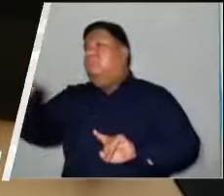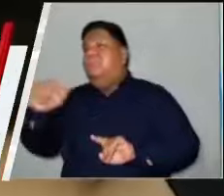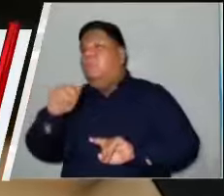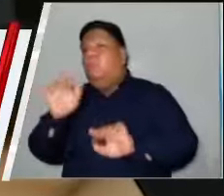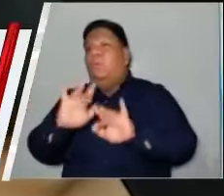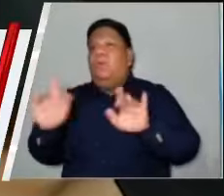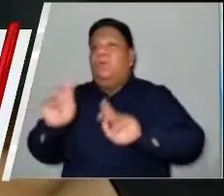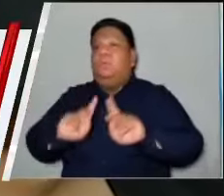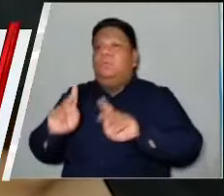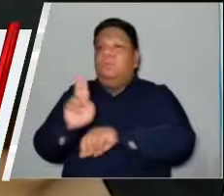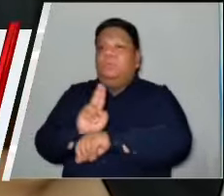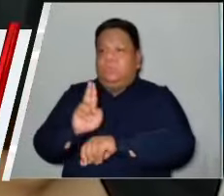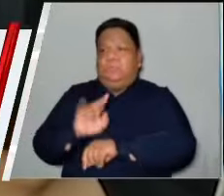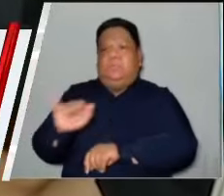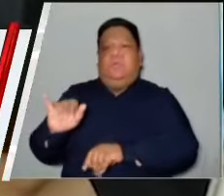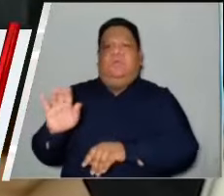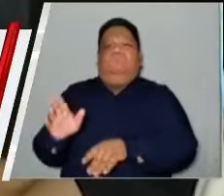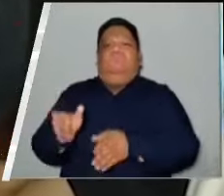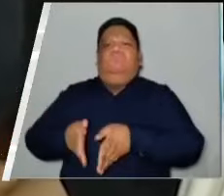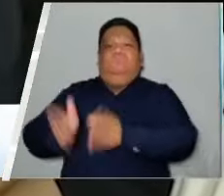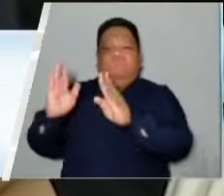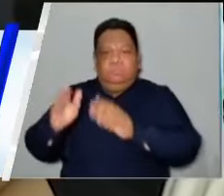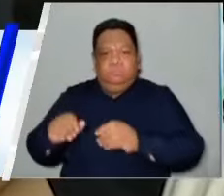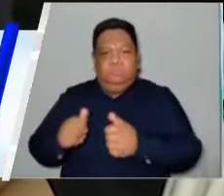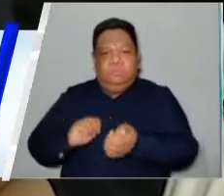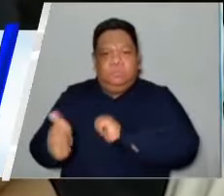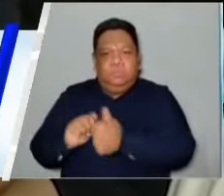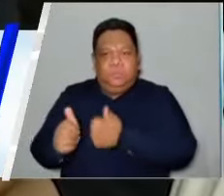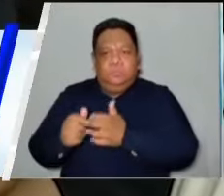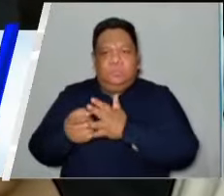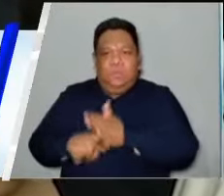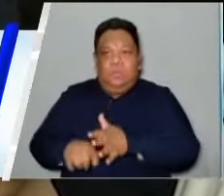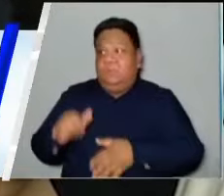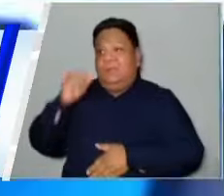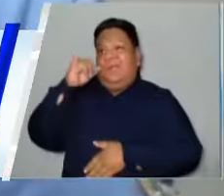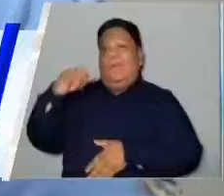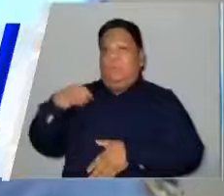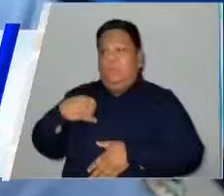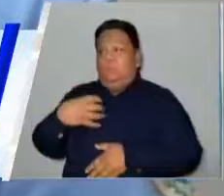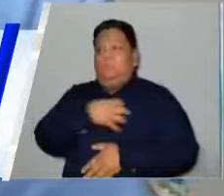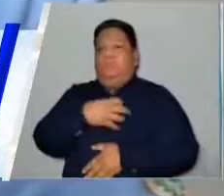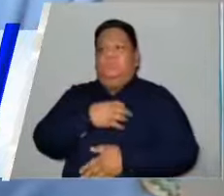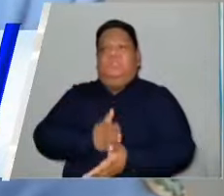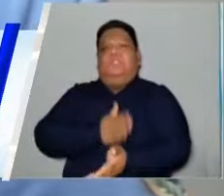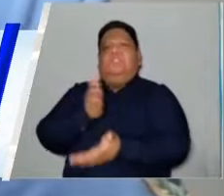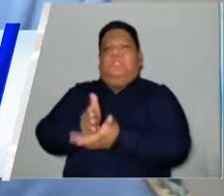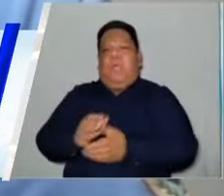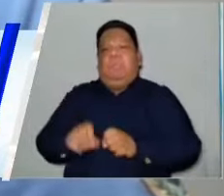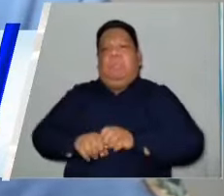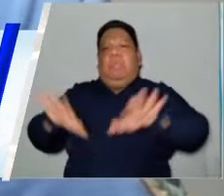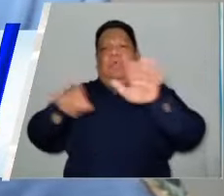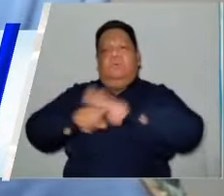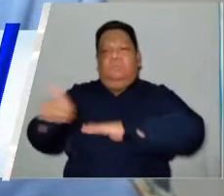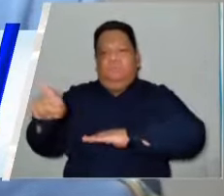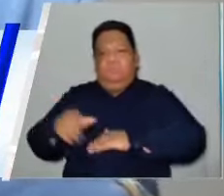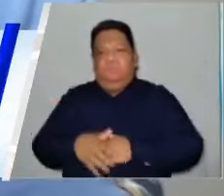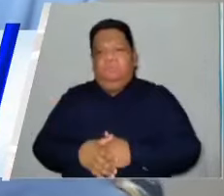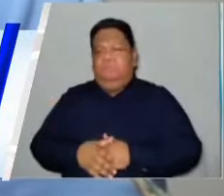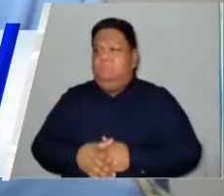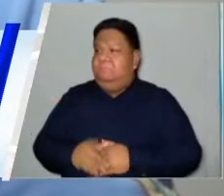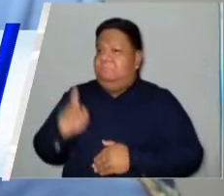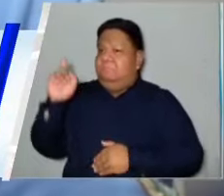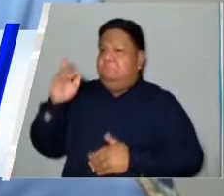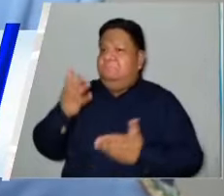bumabanat nagsisimula. Kahapon nabulabog ng pulis, dadaanan, nagtakbuhan. Siguro binabantay din siguro ang mobile natin every time